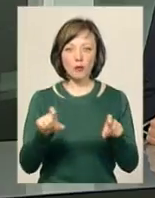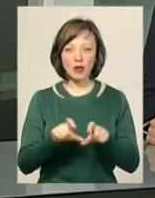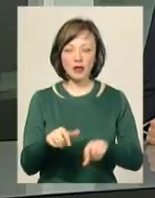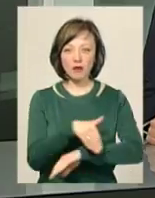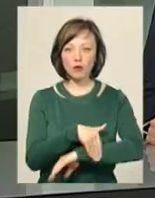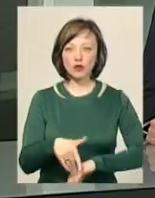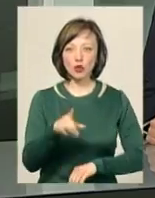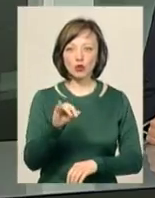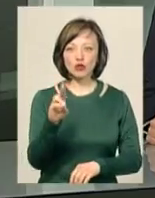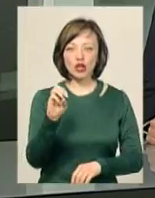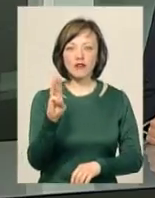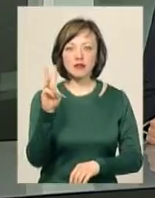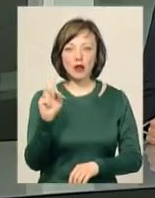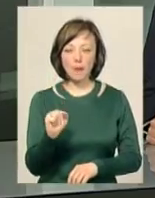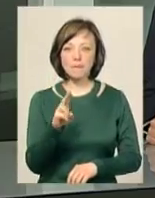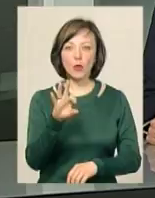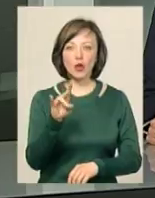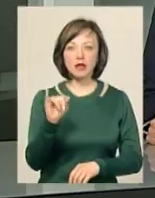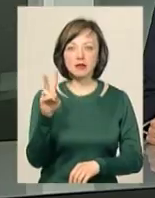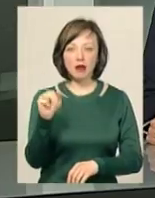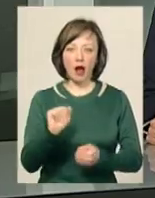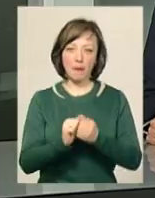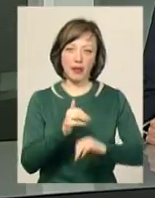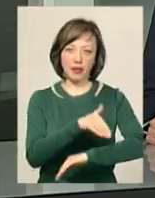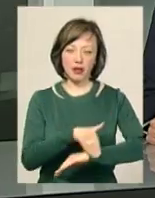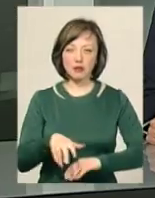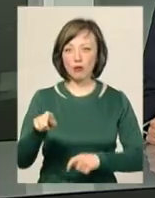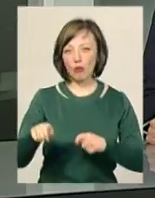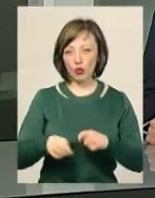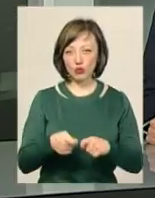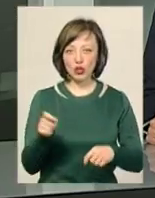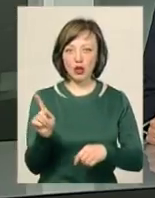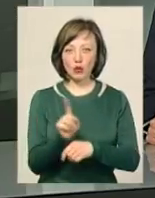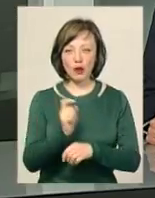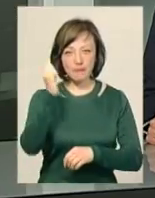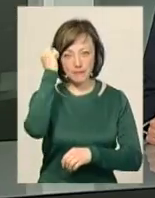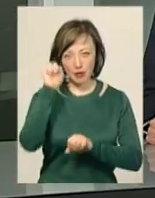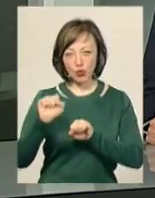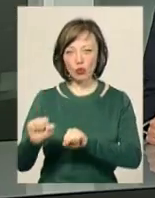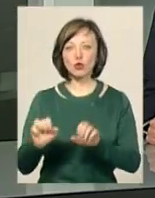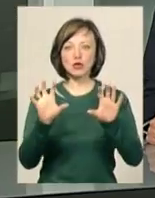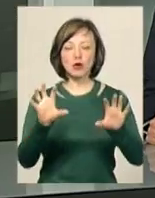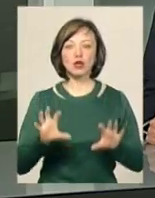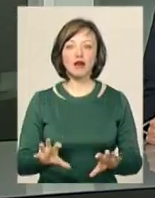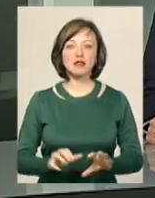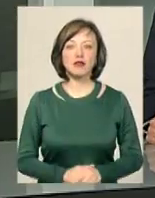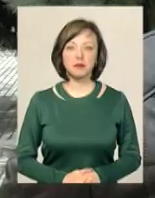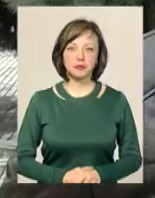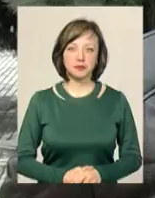Грушевського, Подільській та Кам'янецькій. А це, вважає посадовець, порушення норм пам'яткоохоронного законодавства.